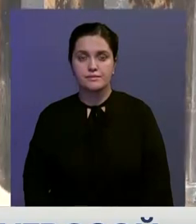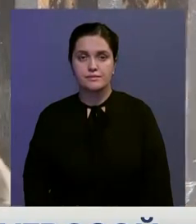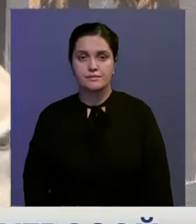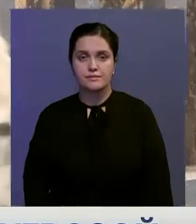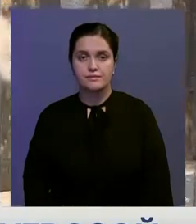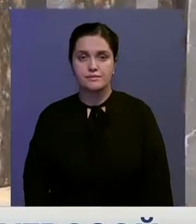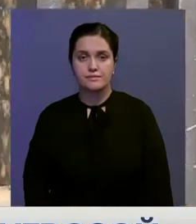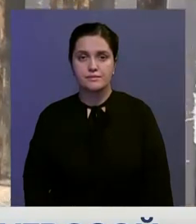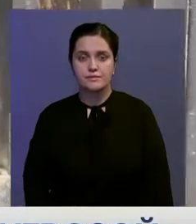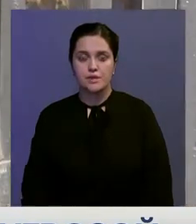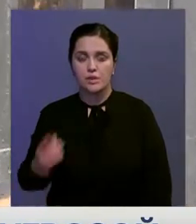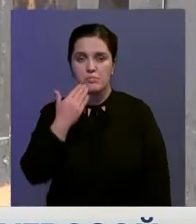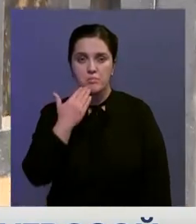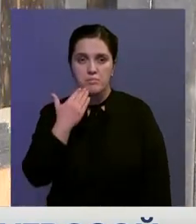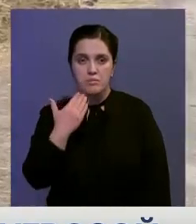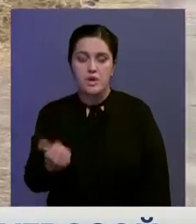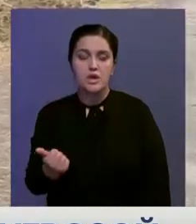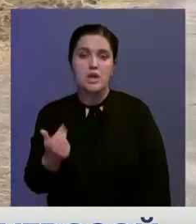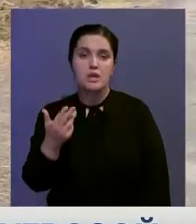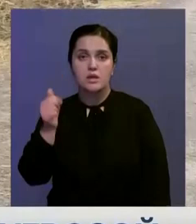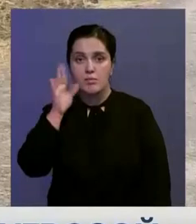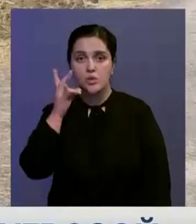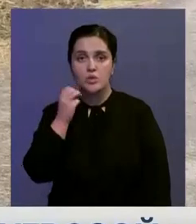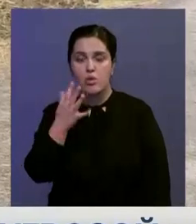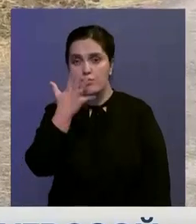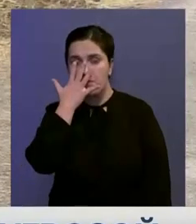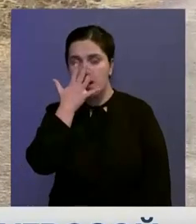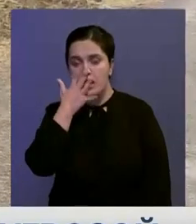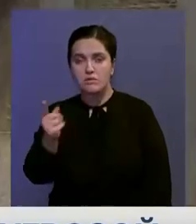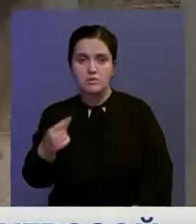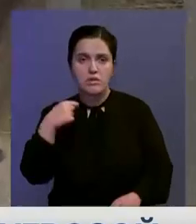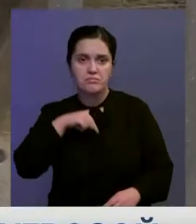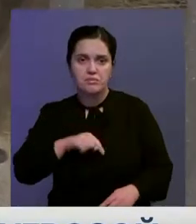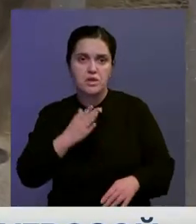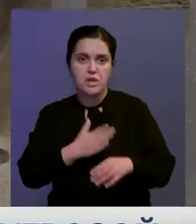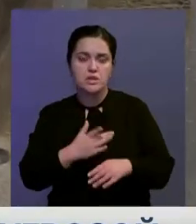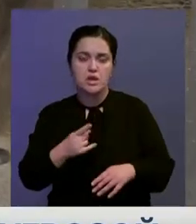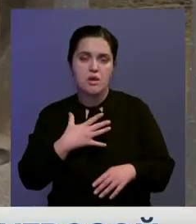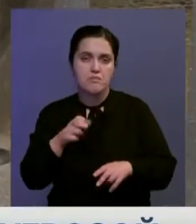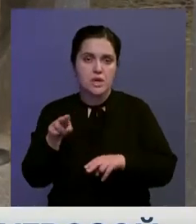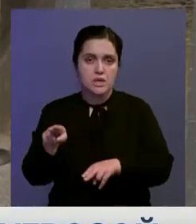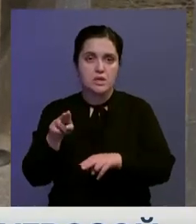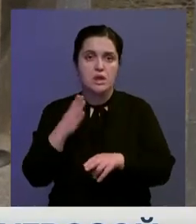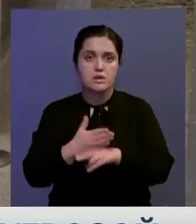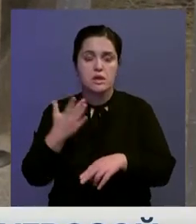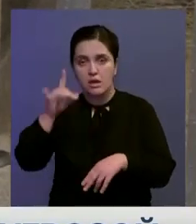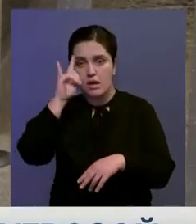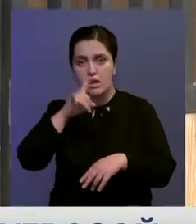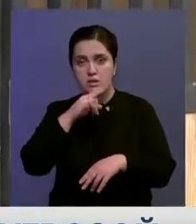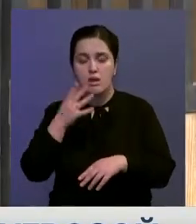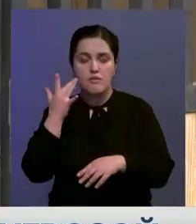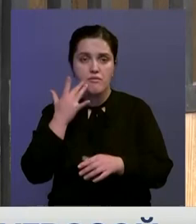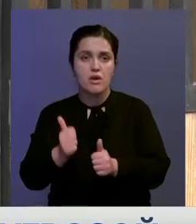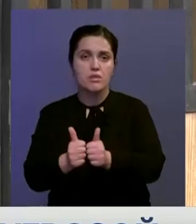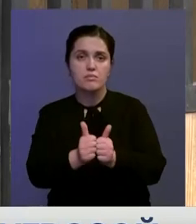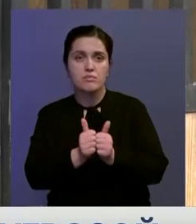Это с виду они милые и пушистые, но, почуяв добычу, включают охотничий инстинкт. Тазы – казахская борзая, верный друг